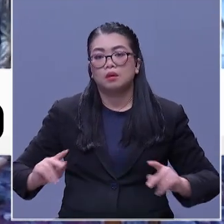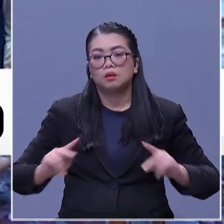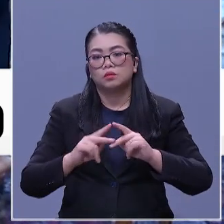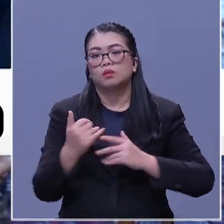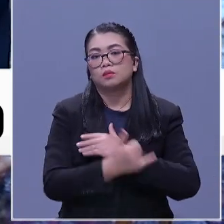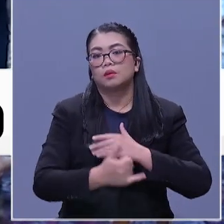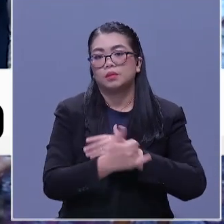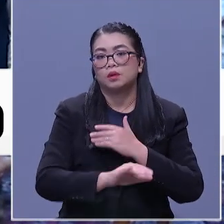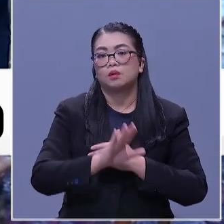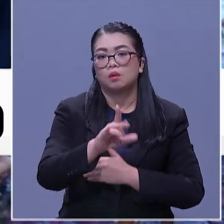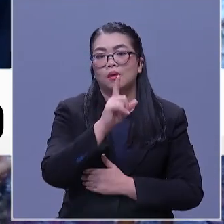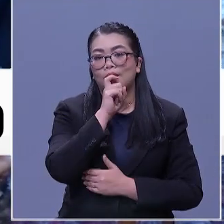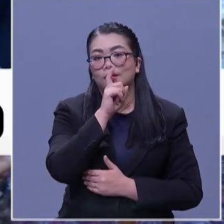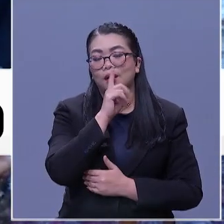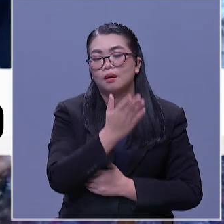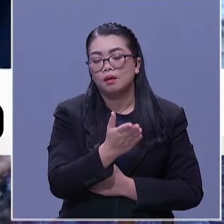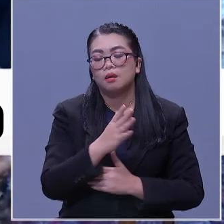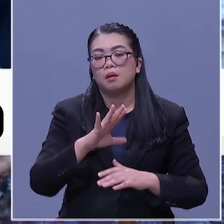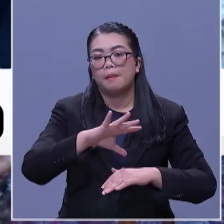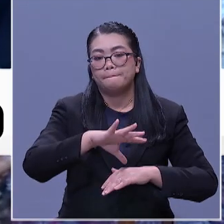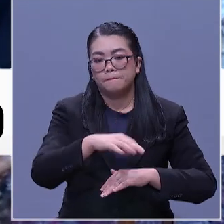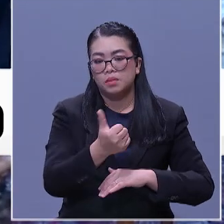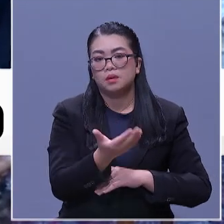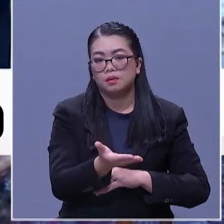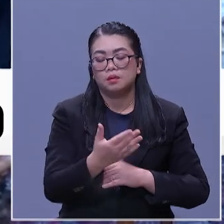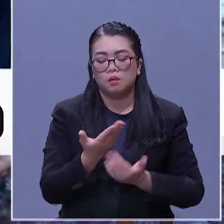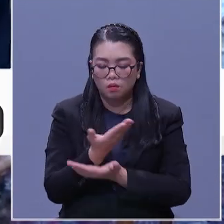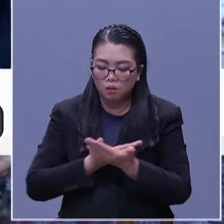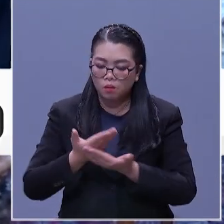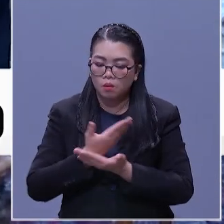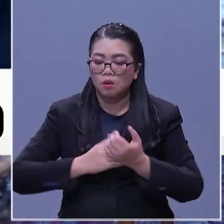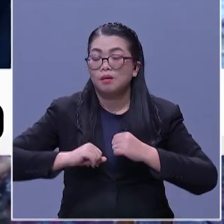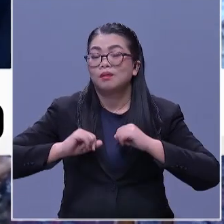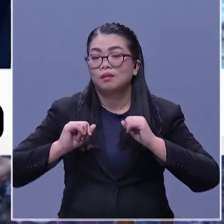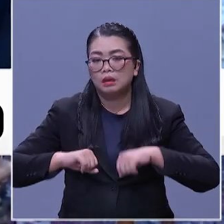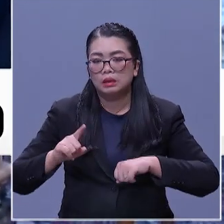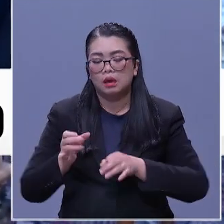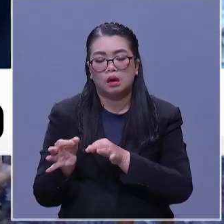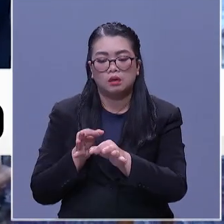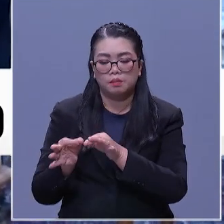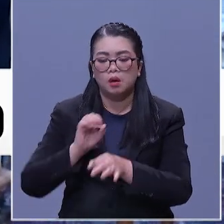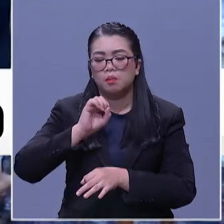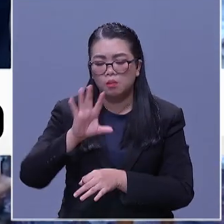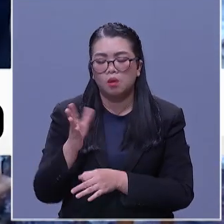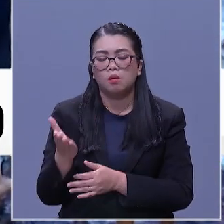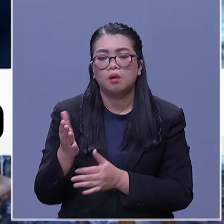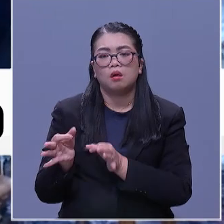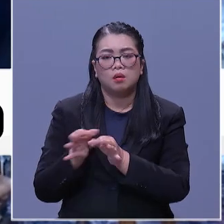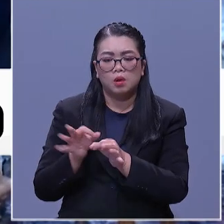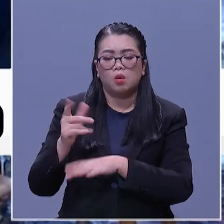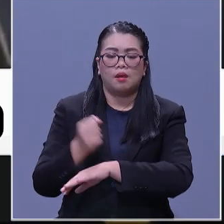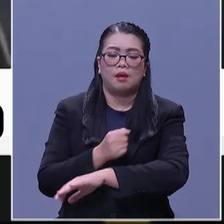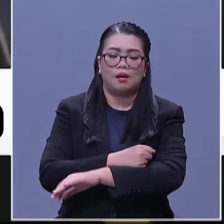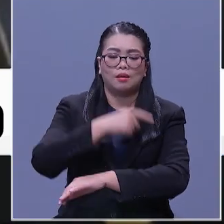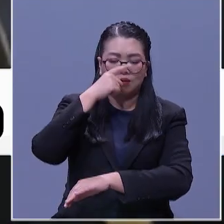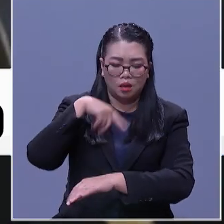กระทรวงต่างประเทศของกาตารที่กรุงโลฮาซึ่งซึ่งในการหารือครั้งนี้ตนได้ชี้แจงให้ทางกาต้าเข้าใจว่าแรงงาน